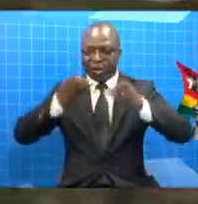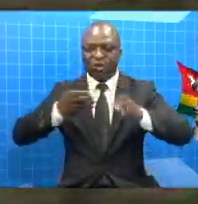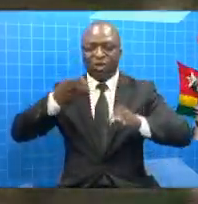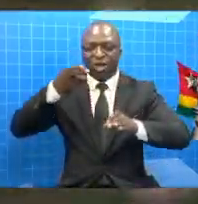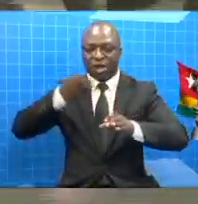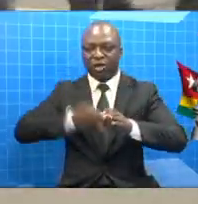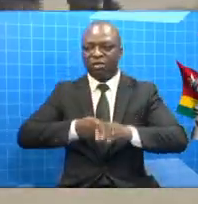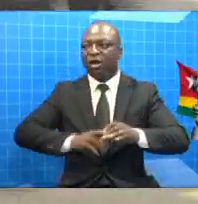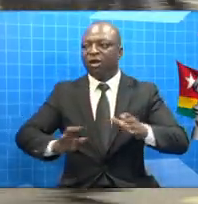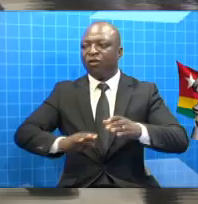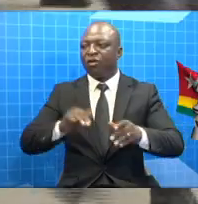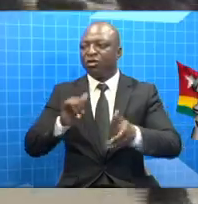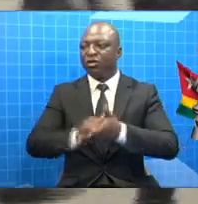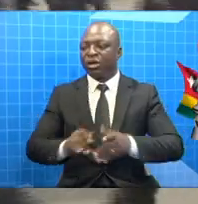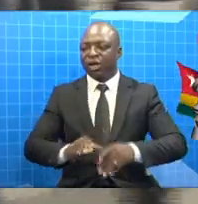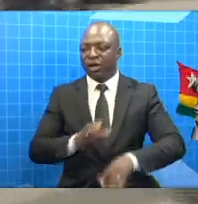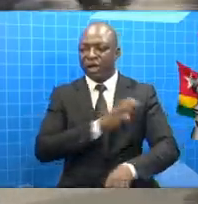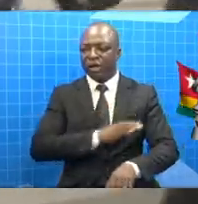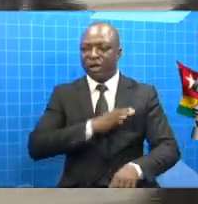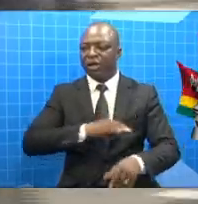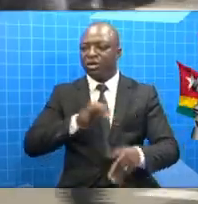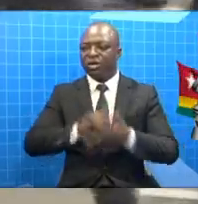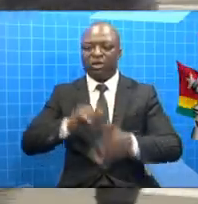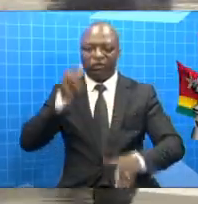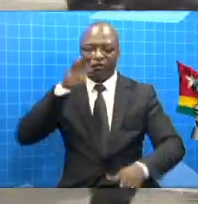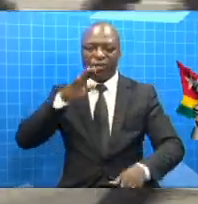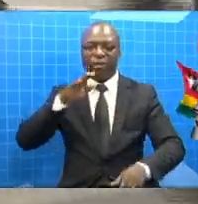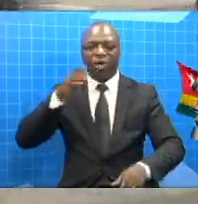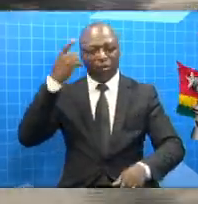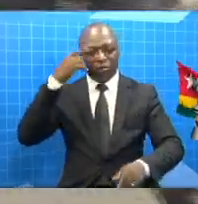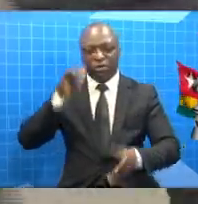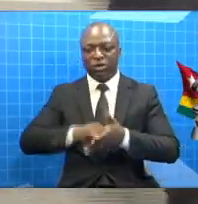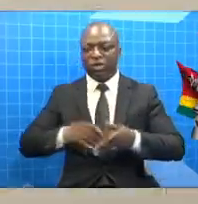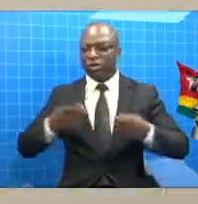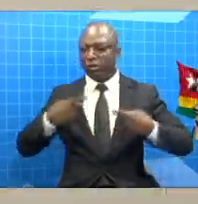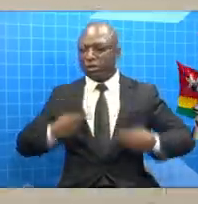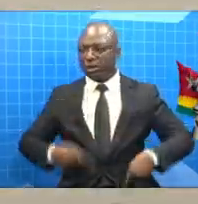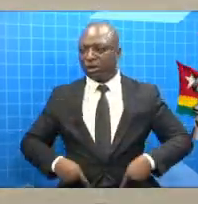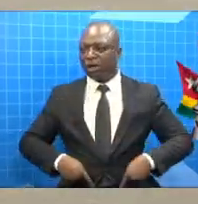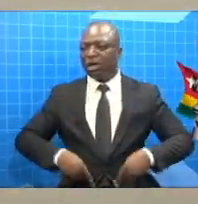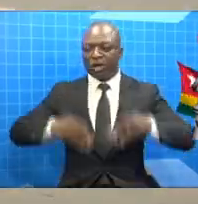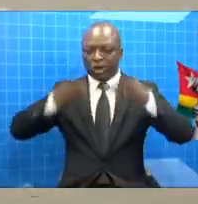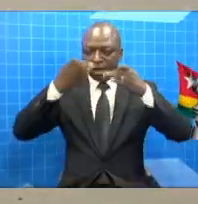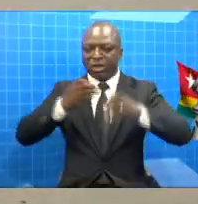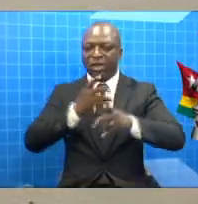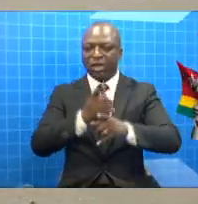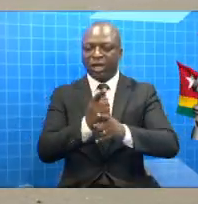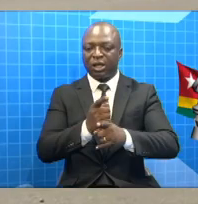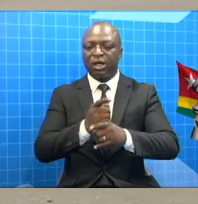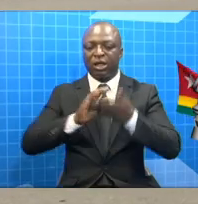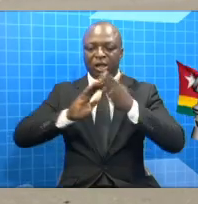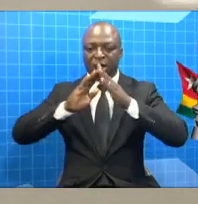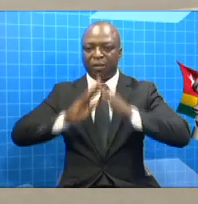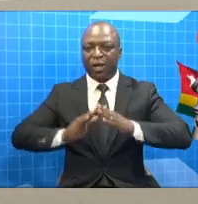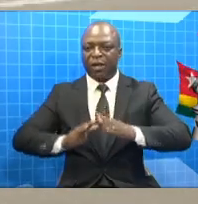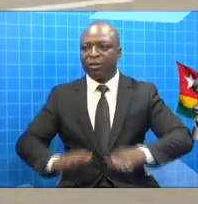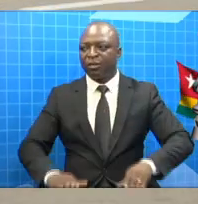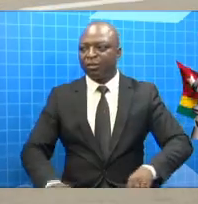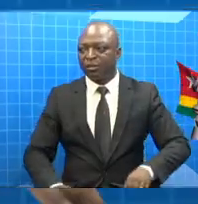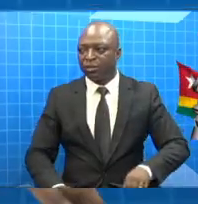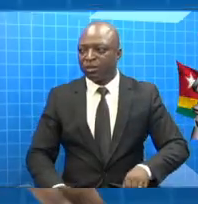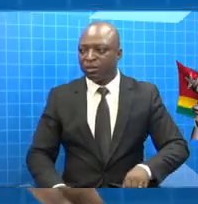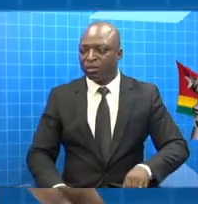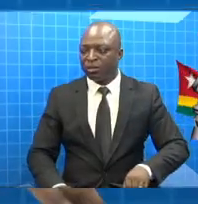engagement font le trait de caractère de ces femmes en treillis, décidées à sauvegarder à tout prix la paix.